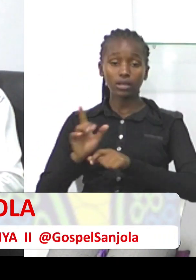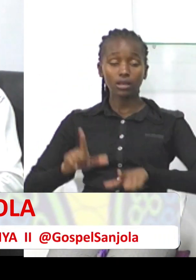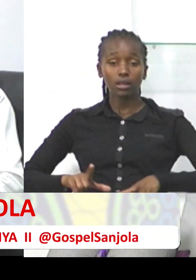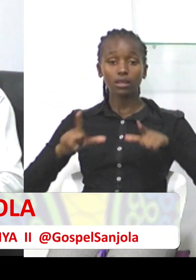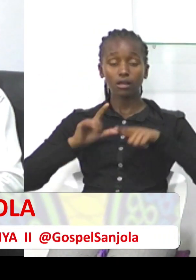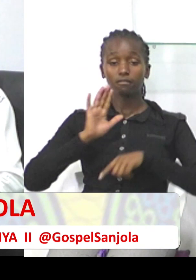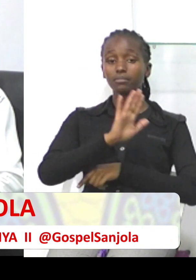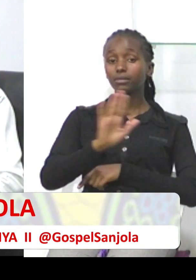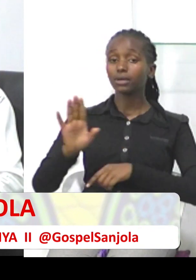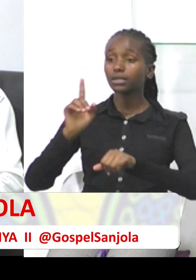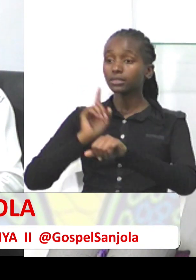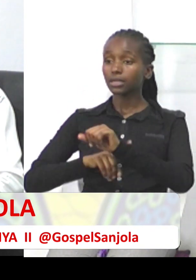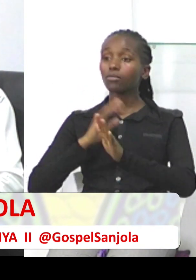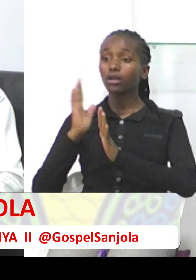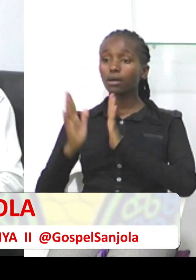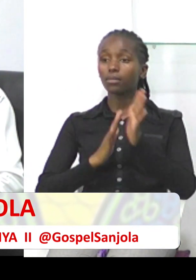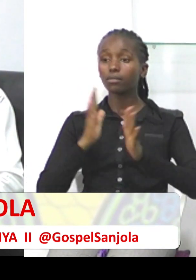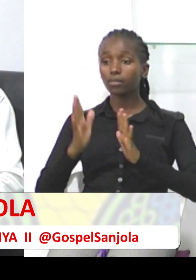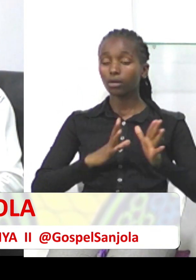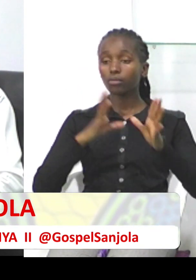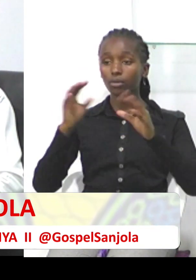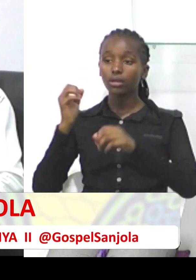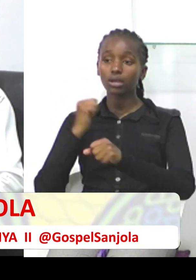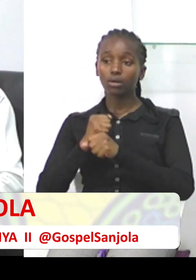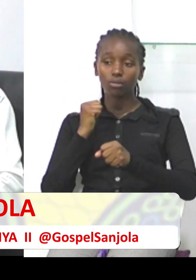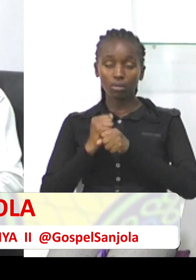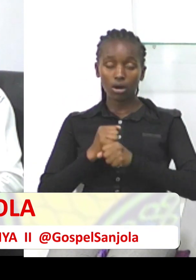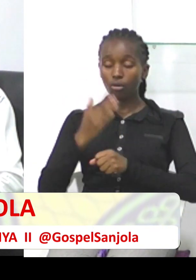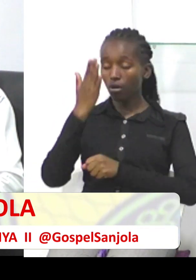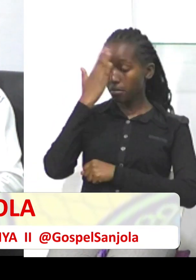wako wanapojiandaa kuingia makazini siku ya